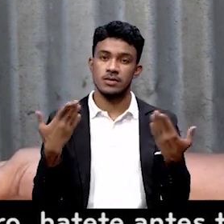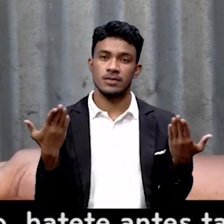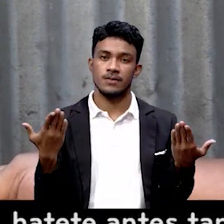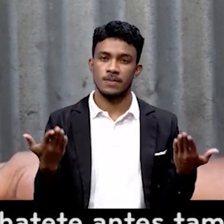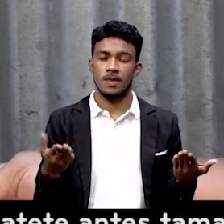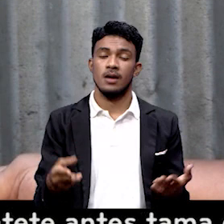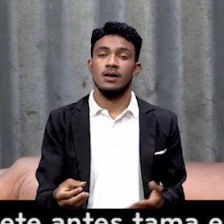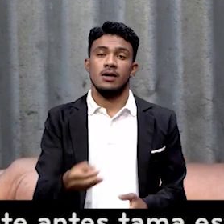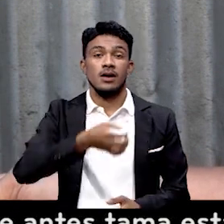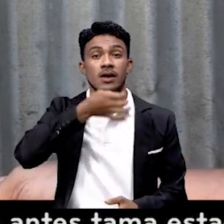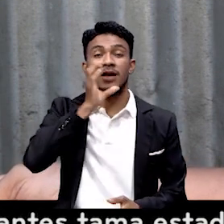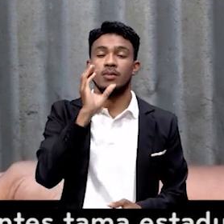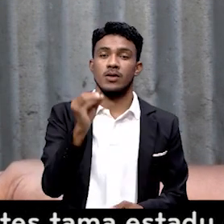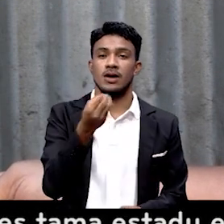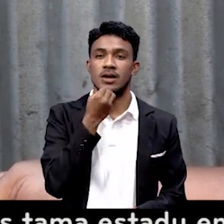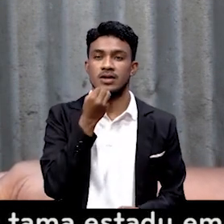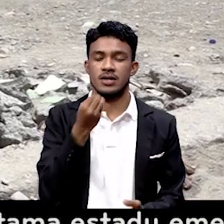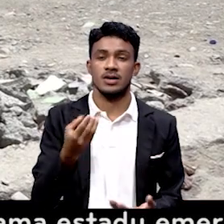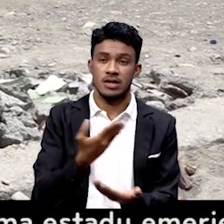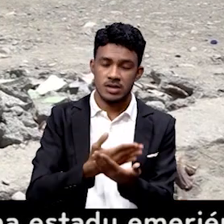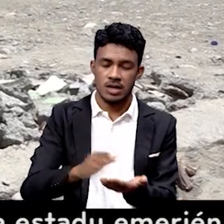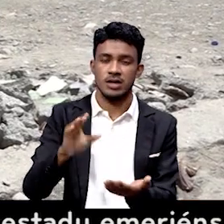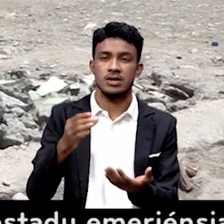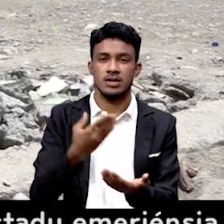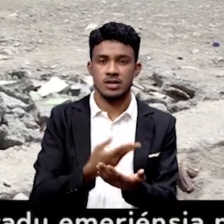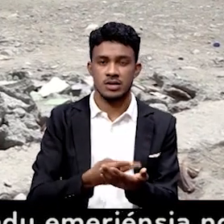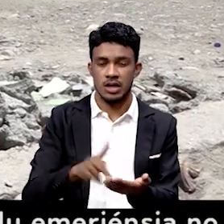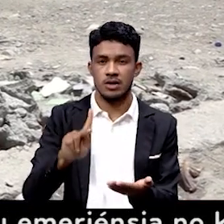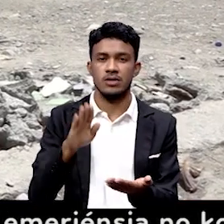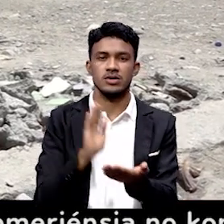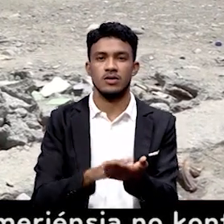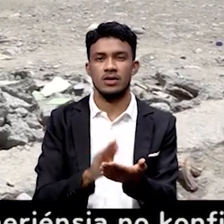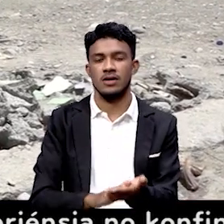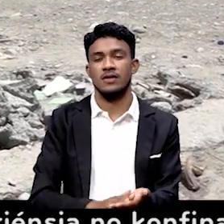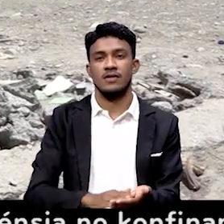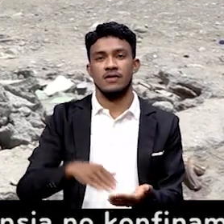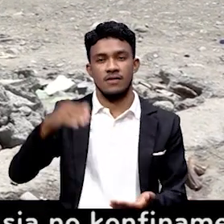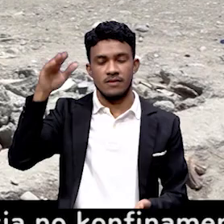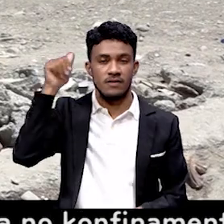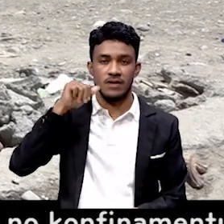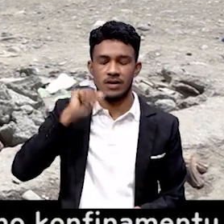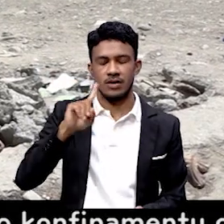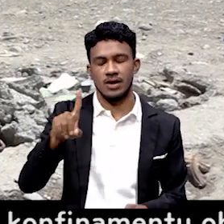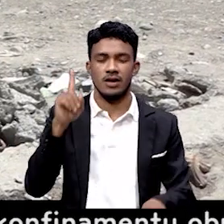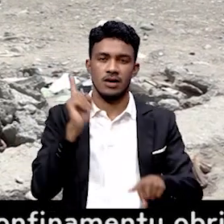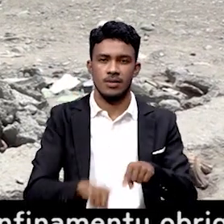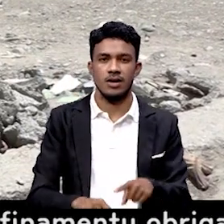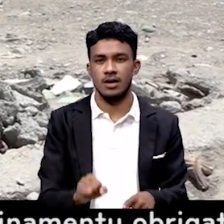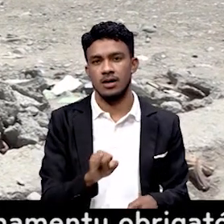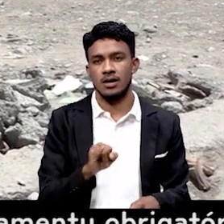he muhamba hat se luis kolonia ni te peto itala ni kalan ahanoi